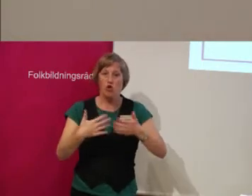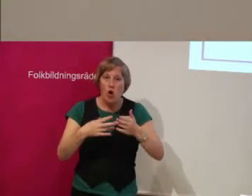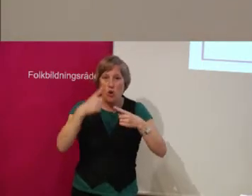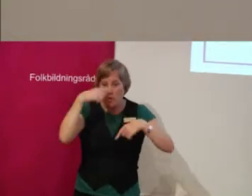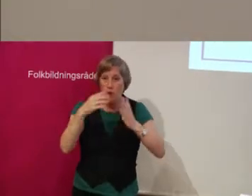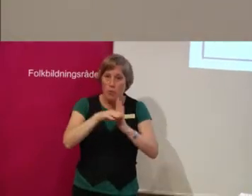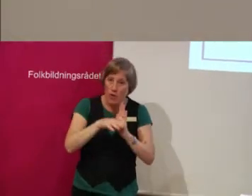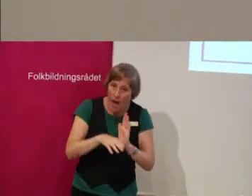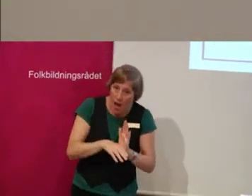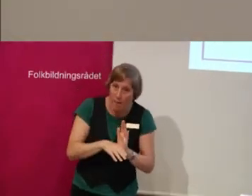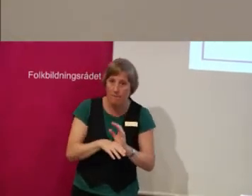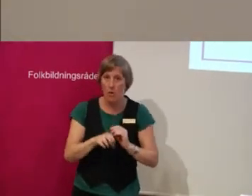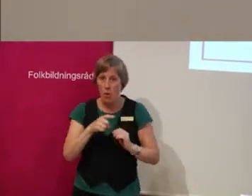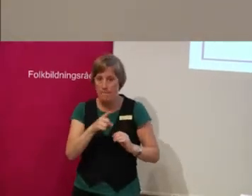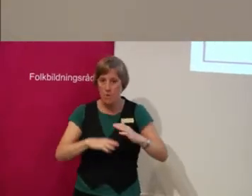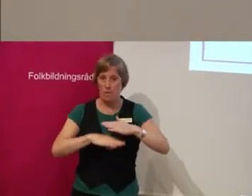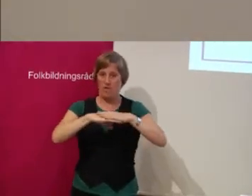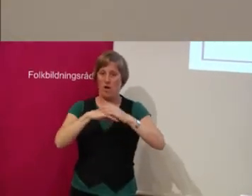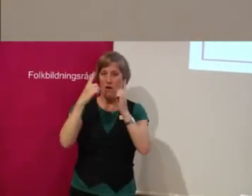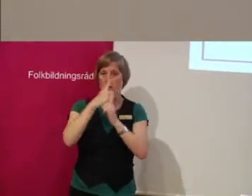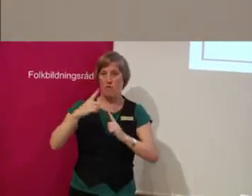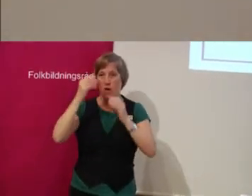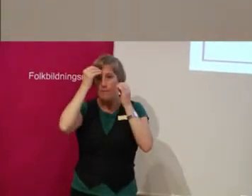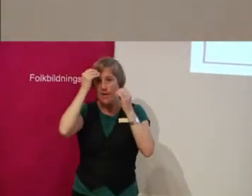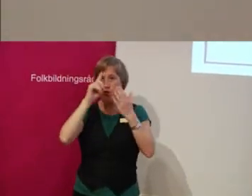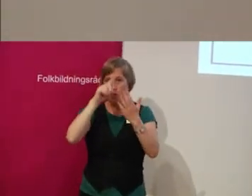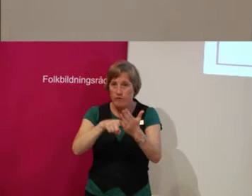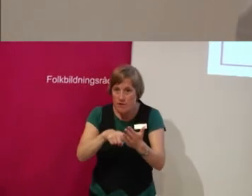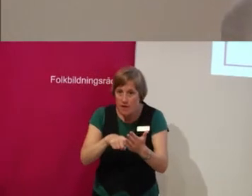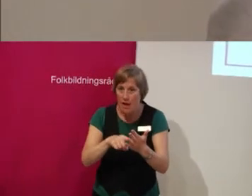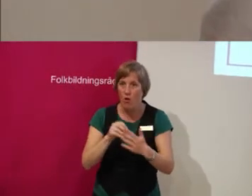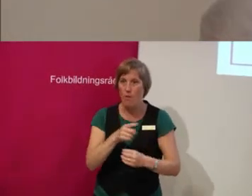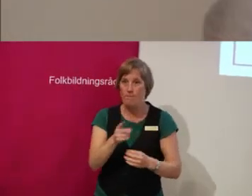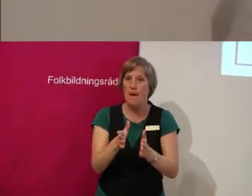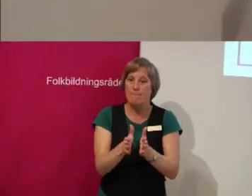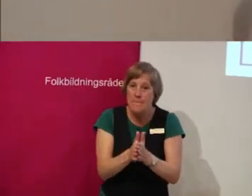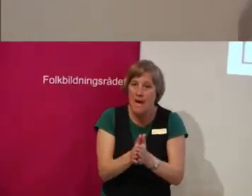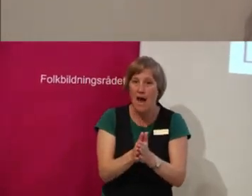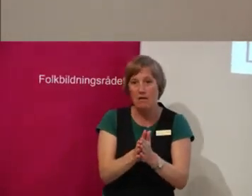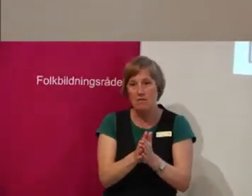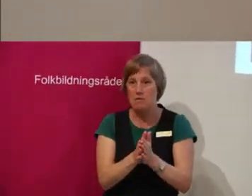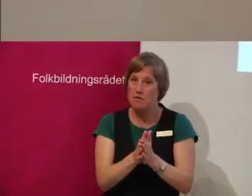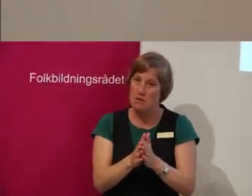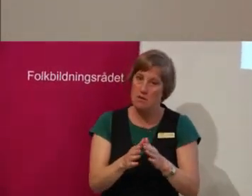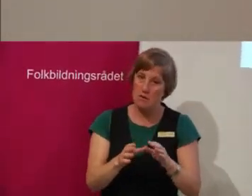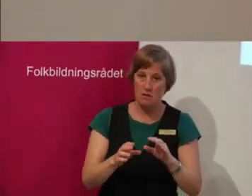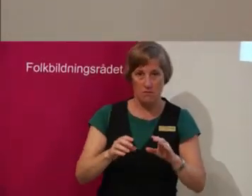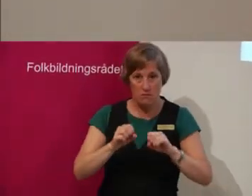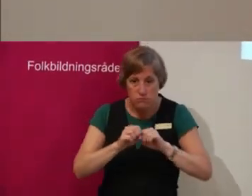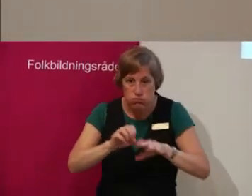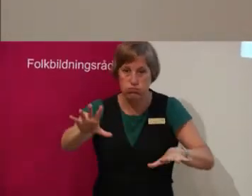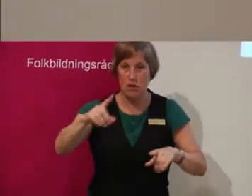är, om de uppfyller folkbildningens syften, om de bidrar till att kultur kommer ut i landet på olika